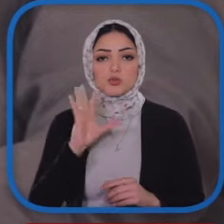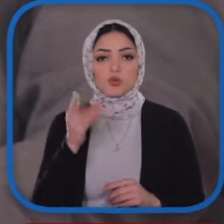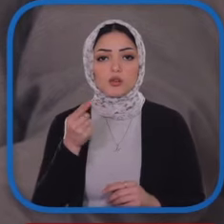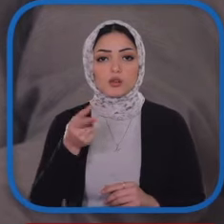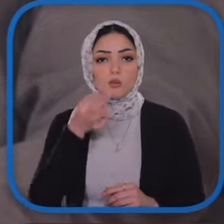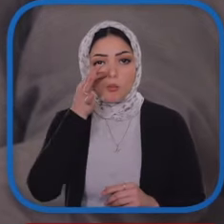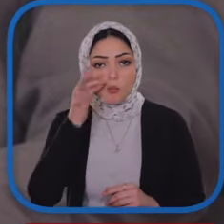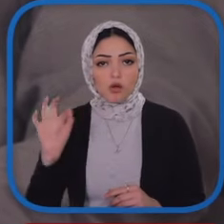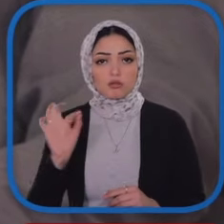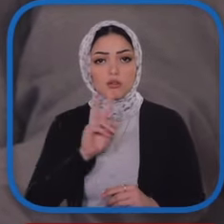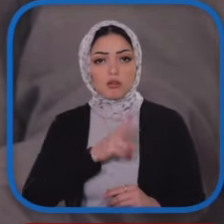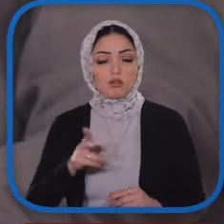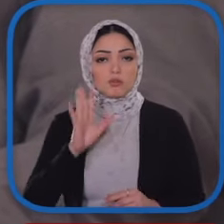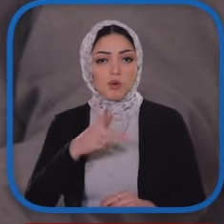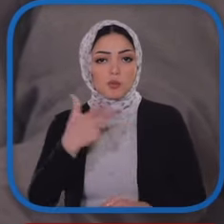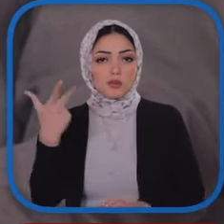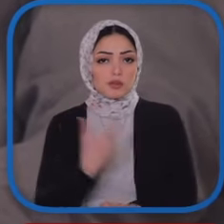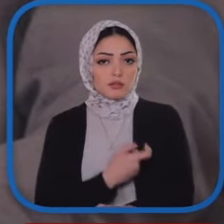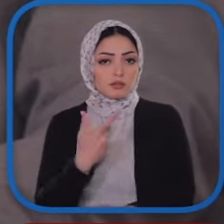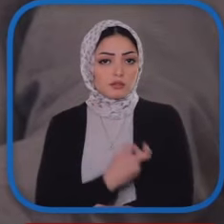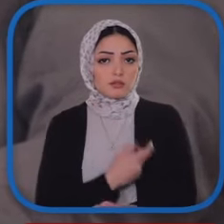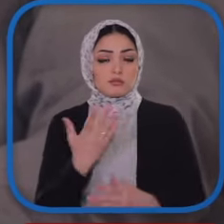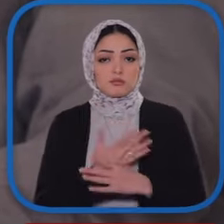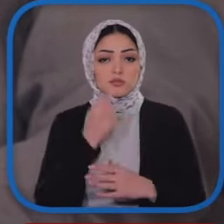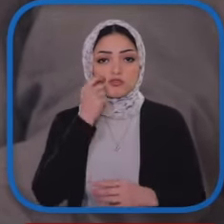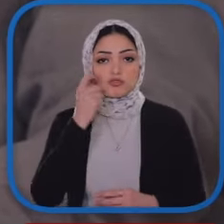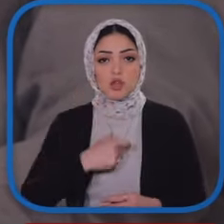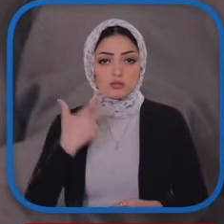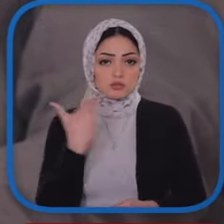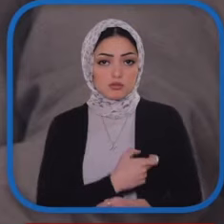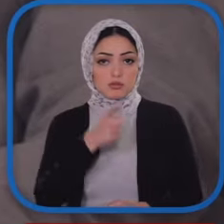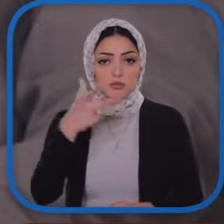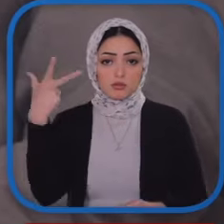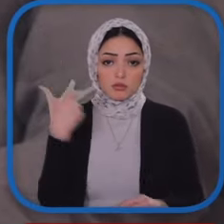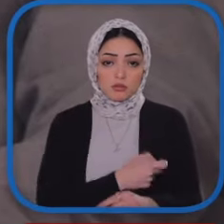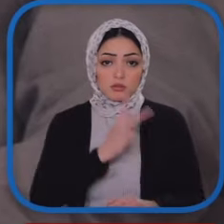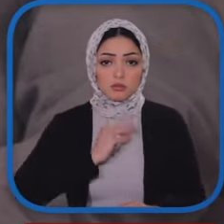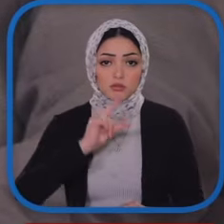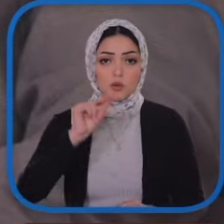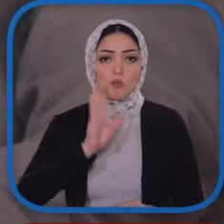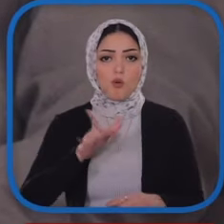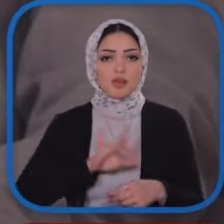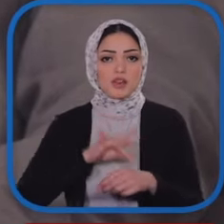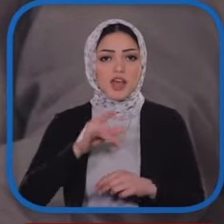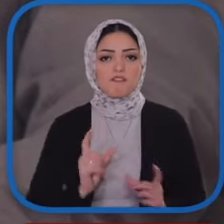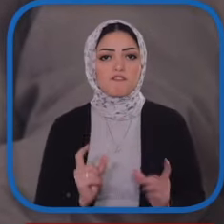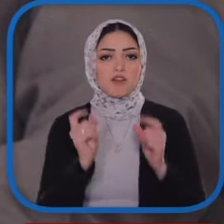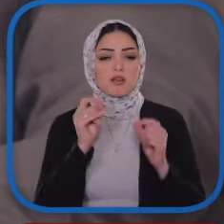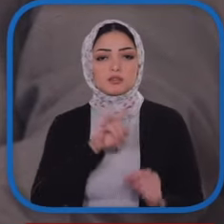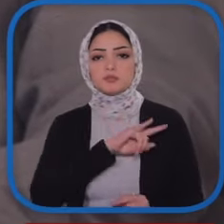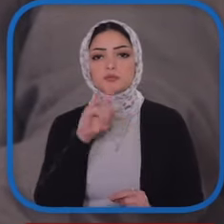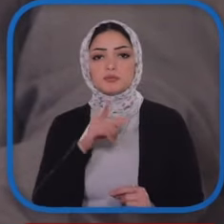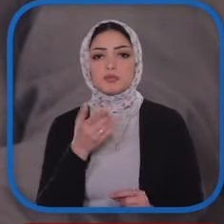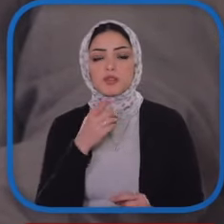المتعاطين للأدوية المخدرة عن طريق الحقن الوريدي، برضو بيحمل ده عندهم إصابة، مخاطر الإصابة بفيروس بي. يبقى مش